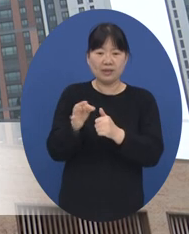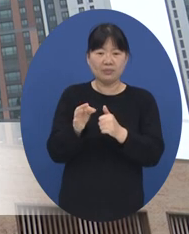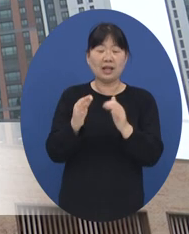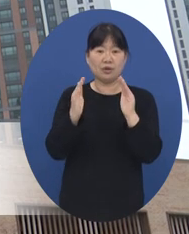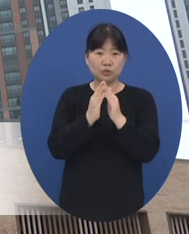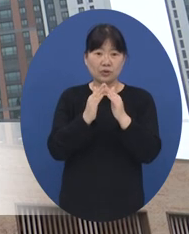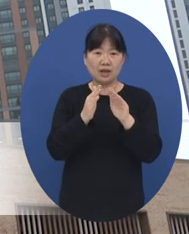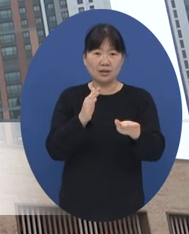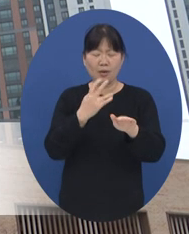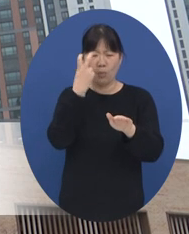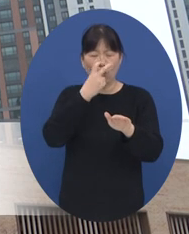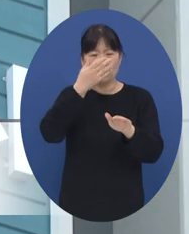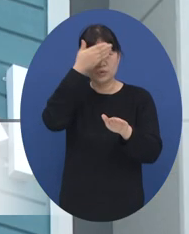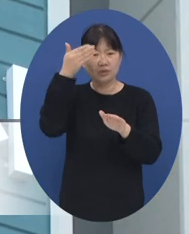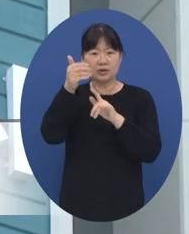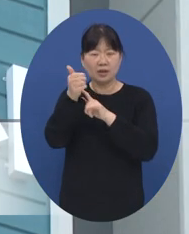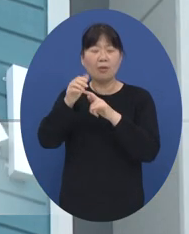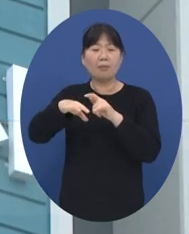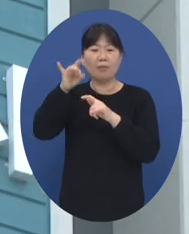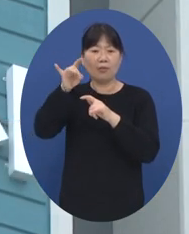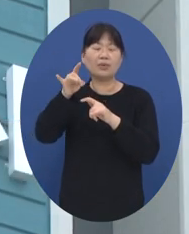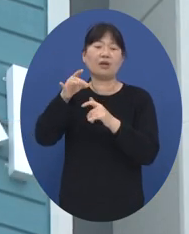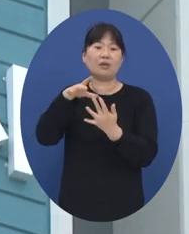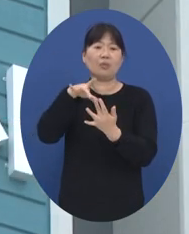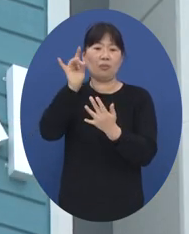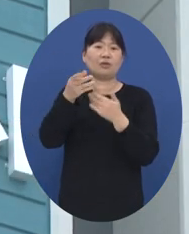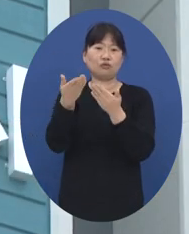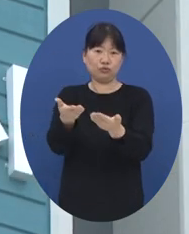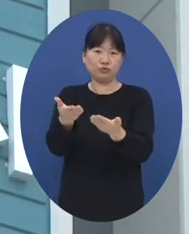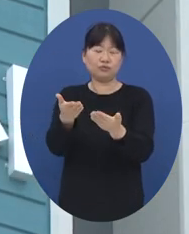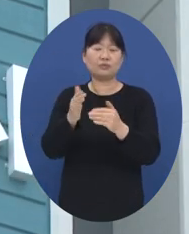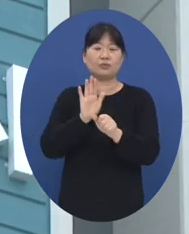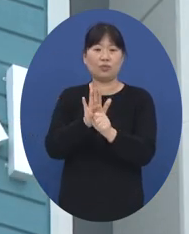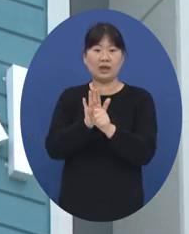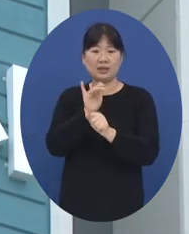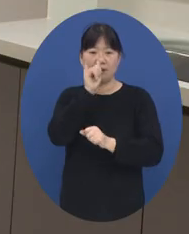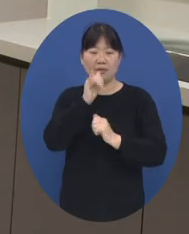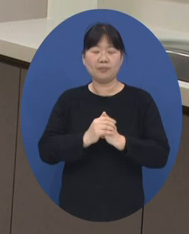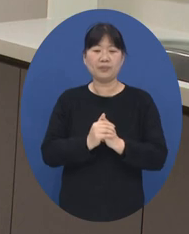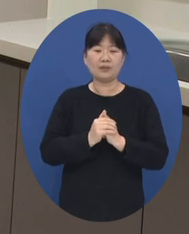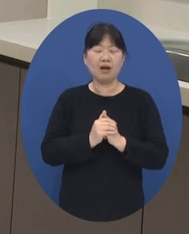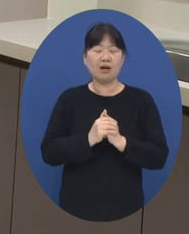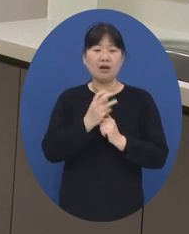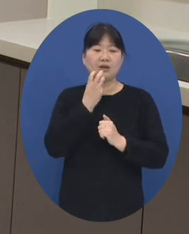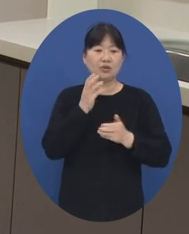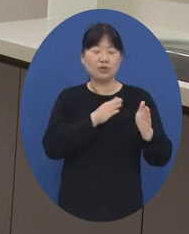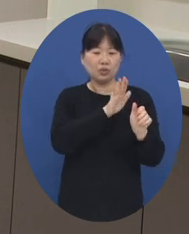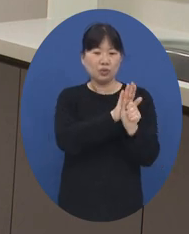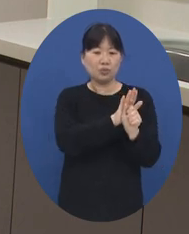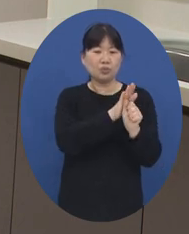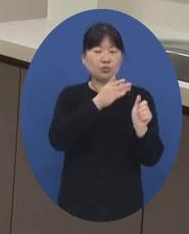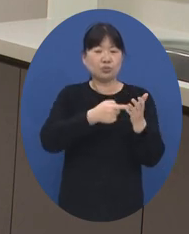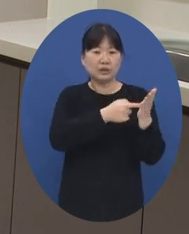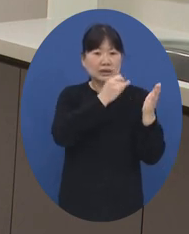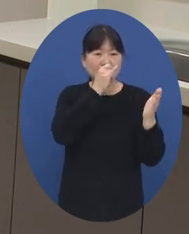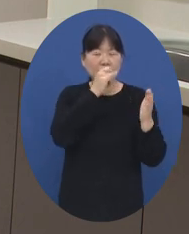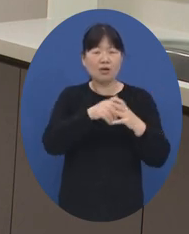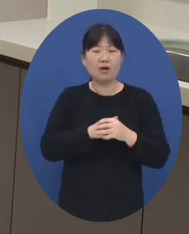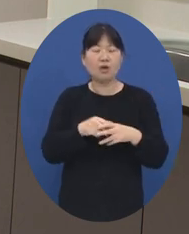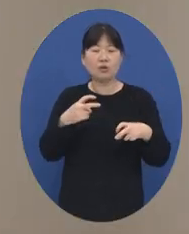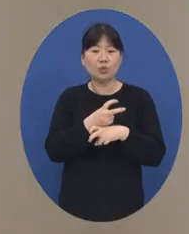종료 아동을 우선 배정하는 정책도 추진합니다. 경기도의 건의로 국토교통부가 소년, 소녀, 가정